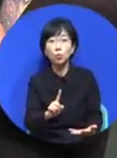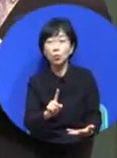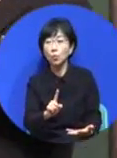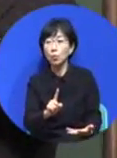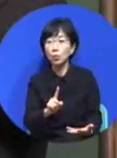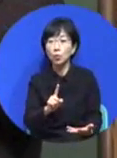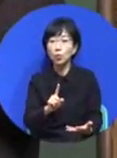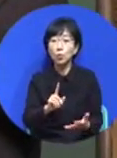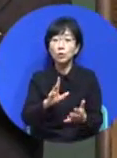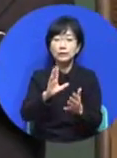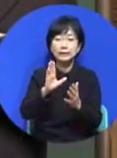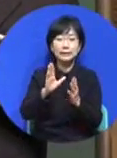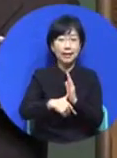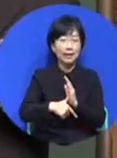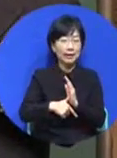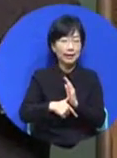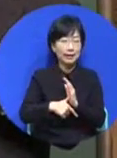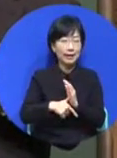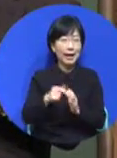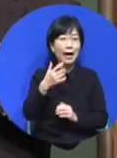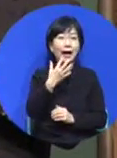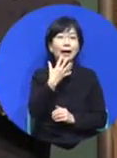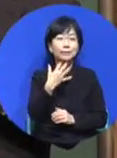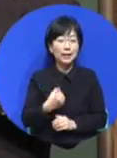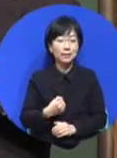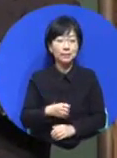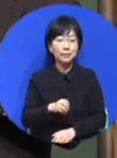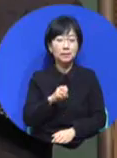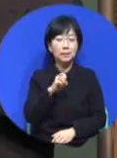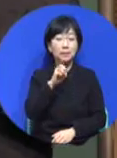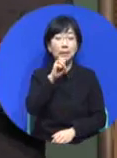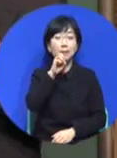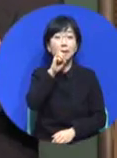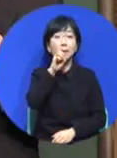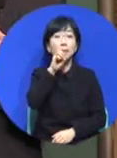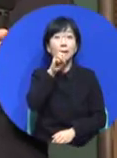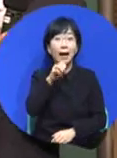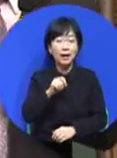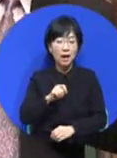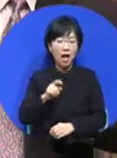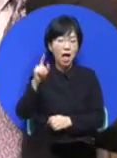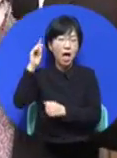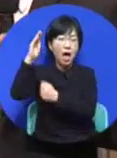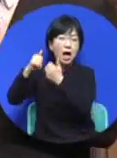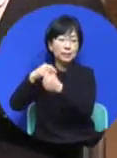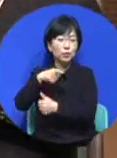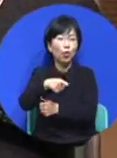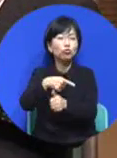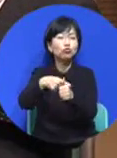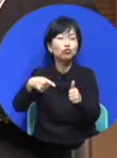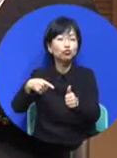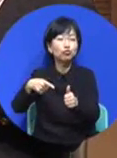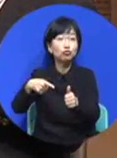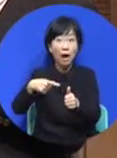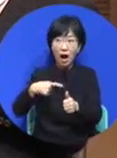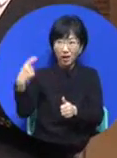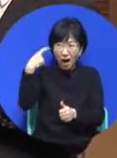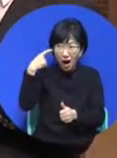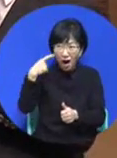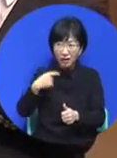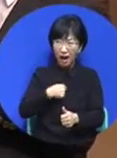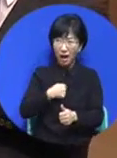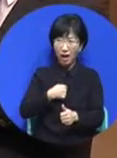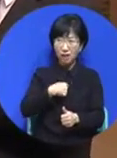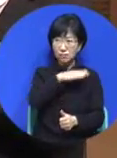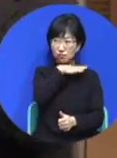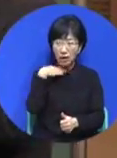그때 아브라함이 말했으면 될 거 아니에요. It was at that time Abraham could have spoken. 이삭이 다리가 날 사람 도망갈 건데. And told him the truth,